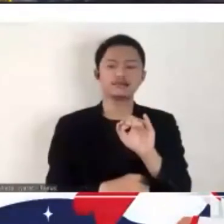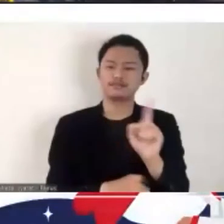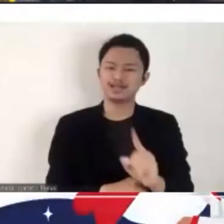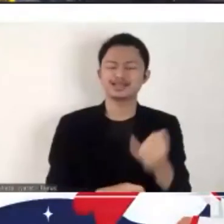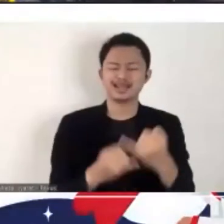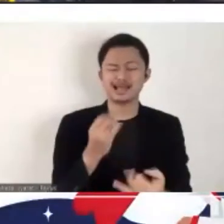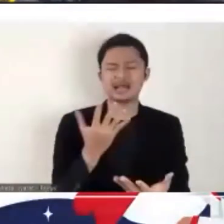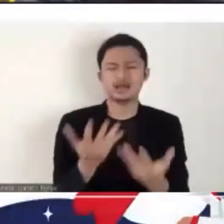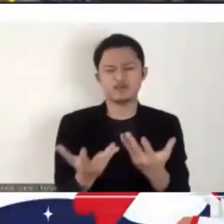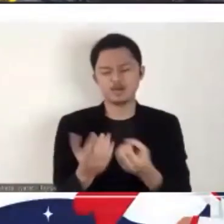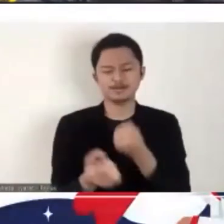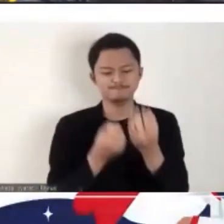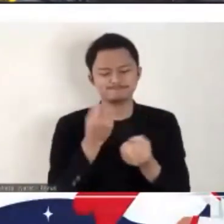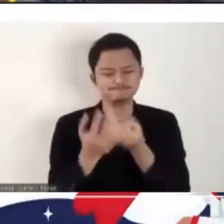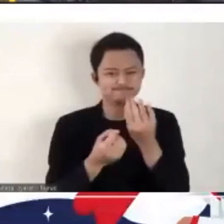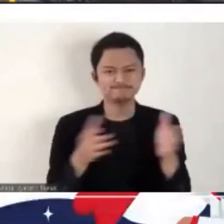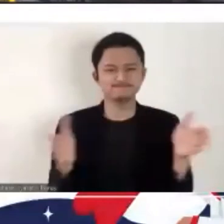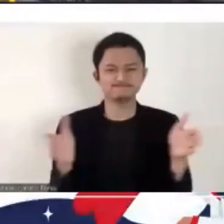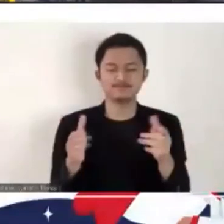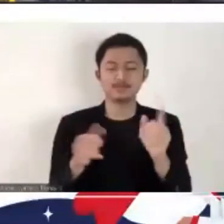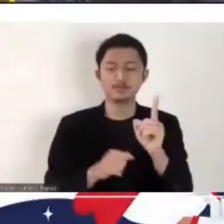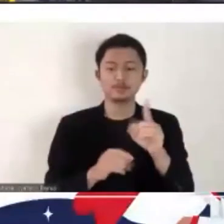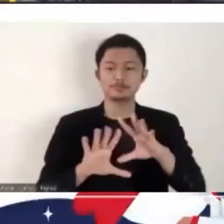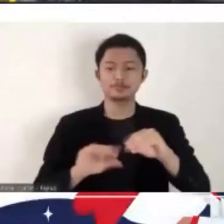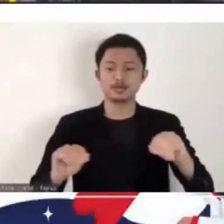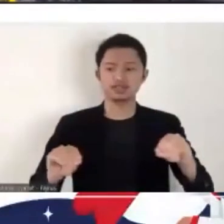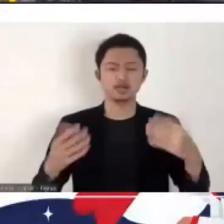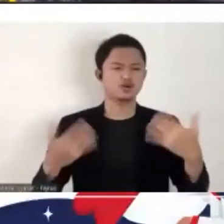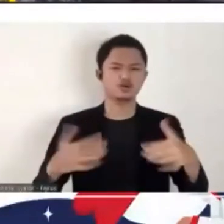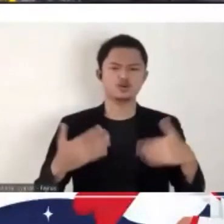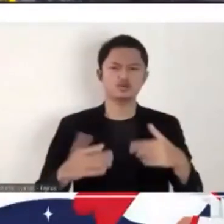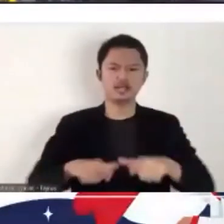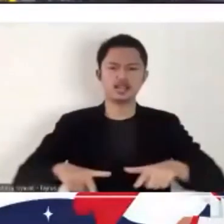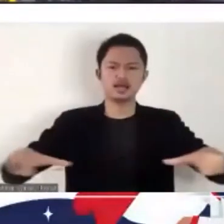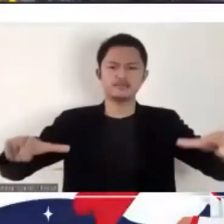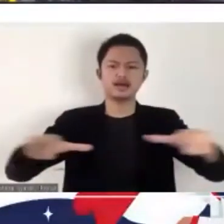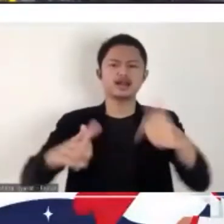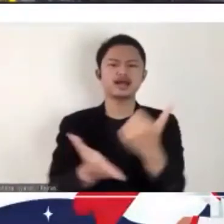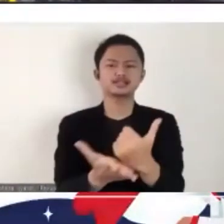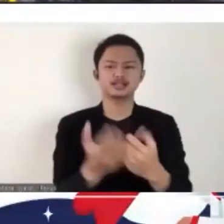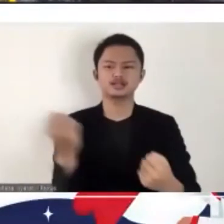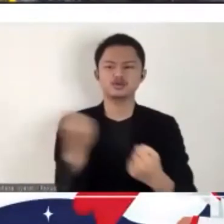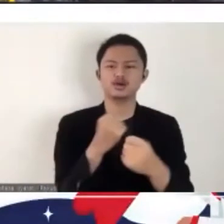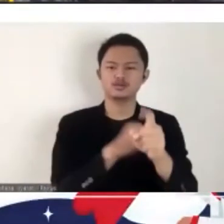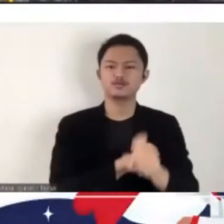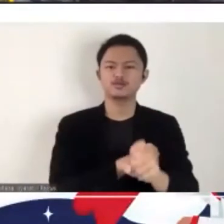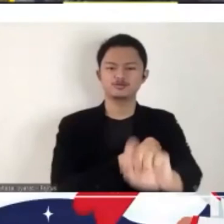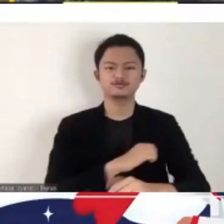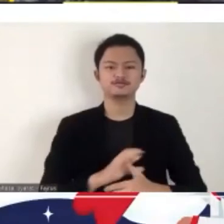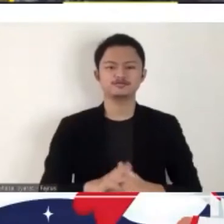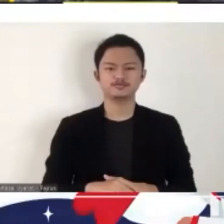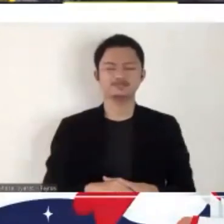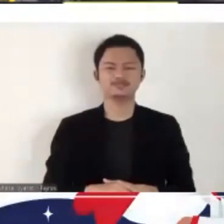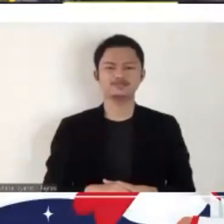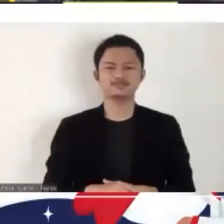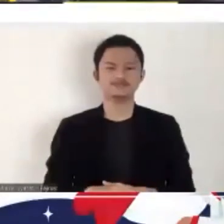bisa ngasih jawaban untuk media ini karena ini kerja-kerja yang sangat riil dilapangan perlu dukungan dan Sinergi terima